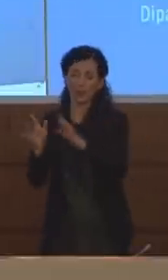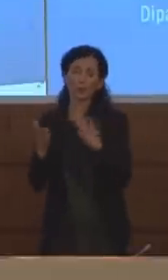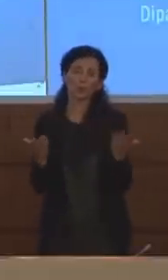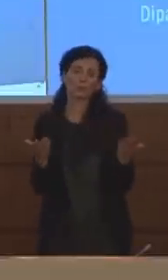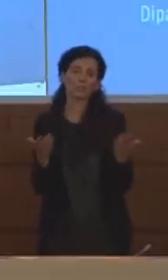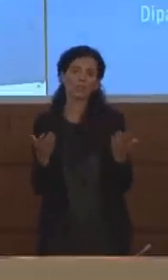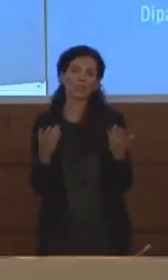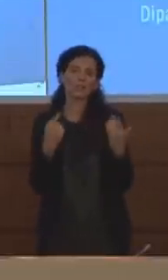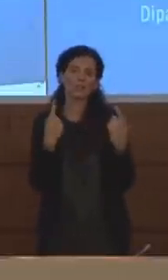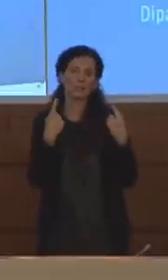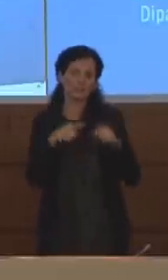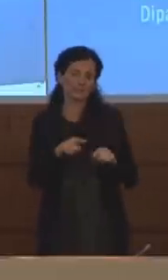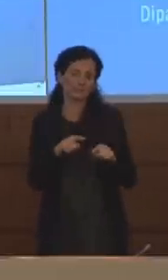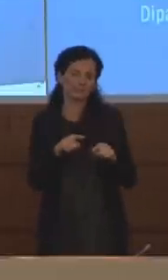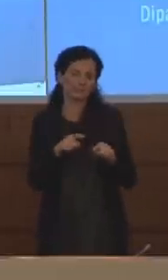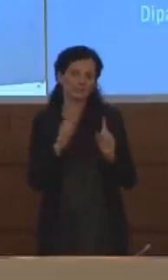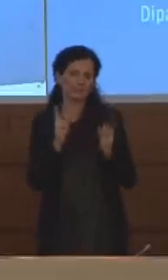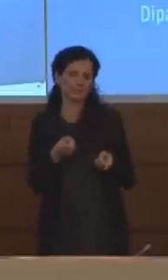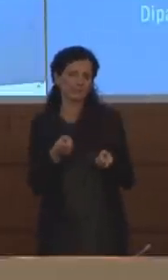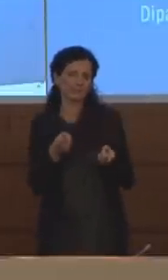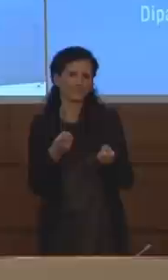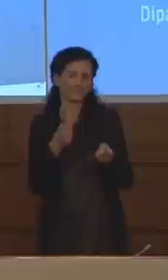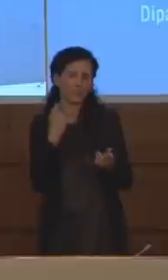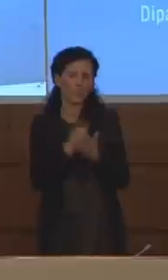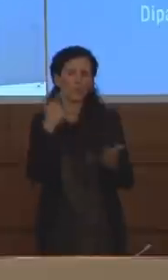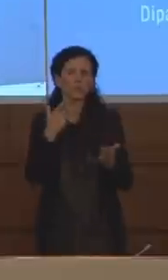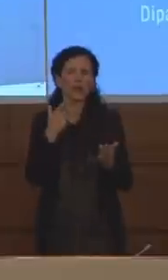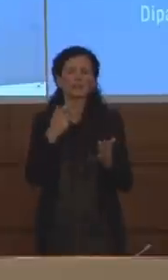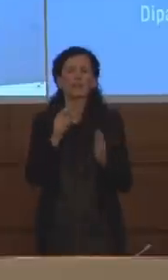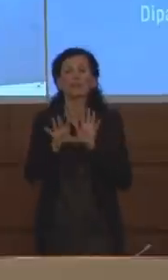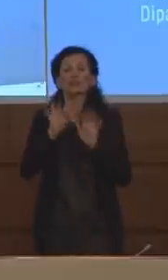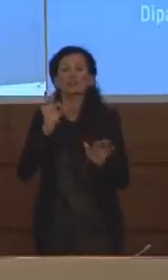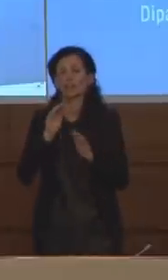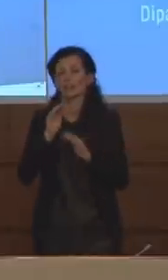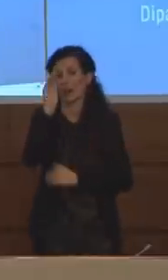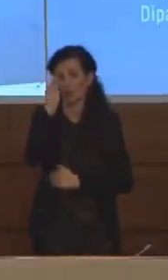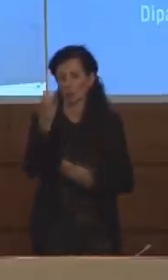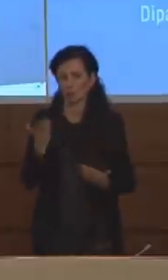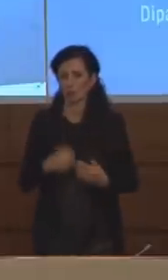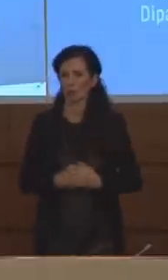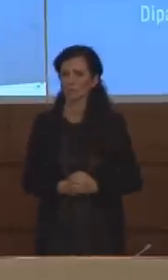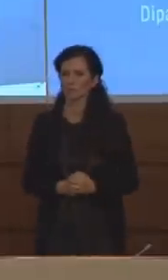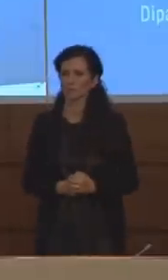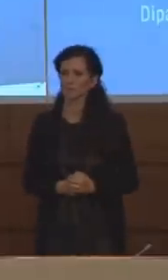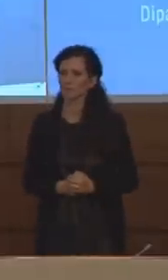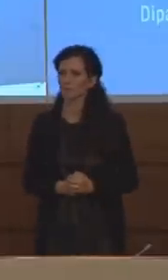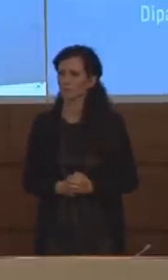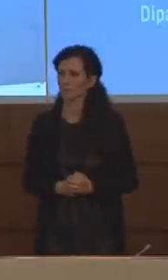è un altro elemento decisivo nella comprensione della della dinamica